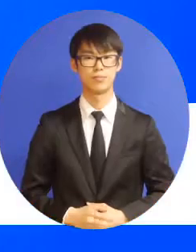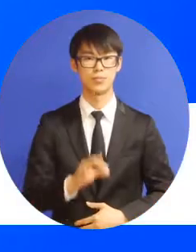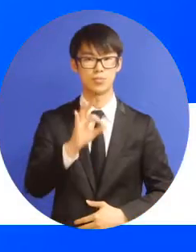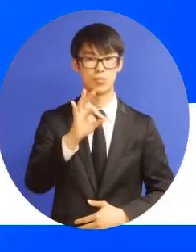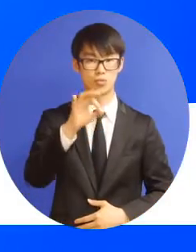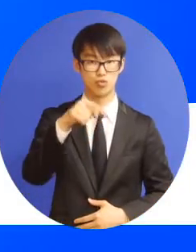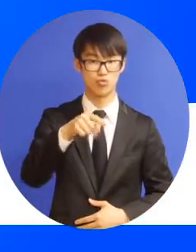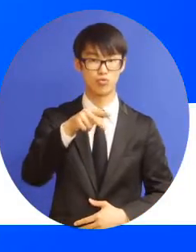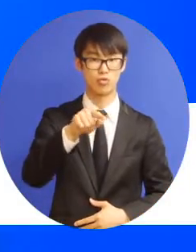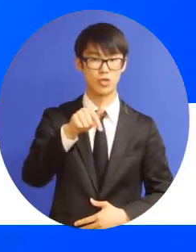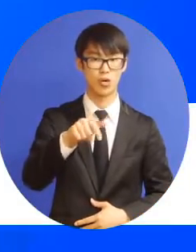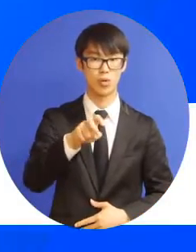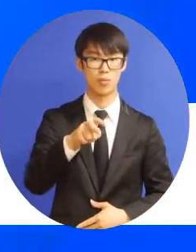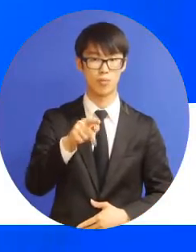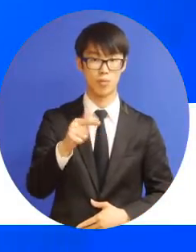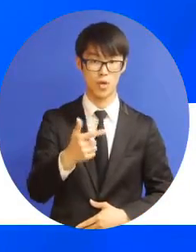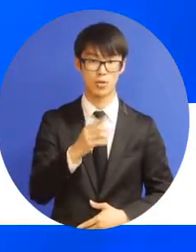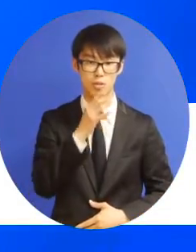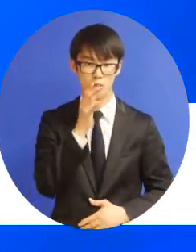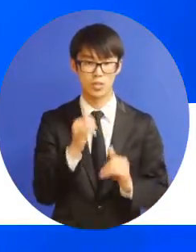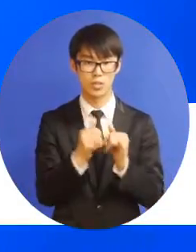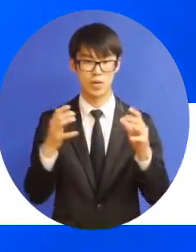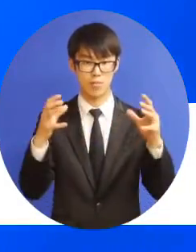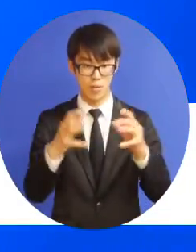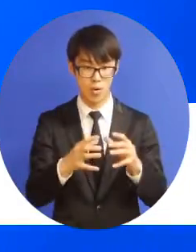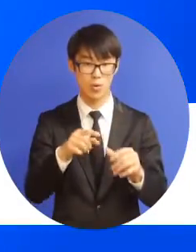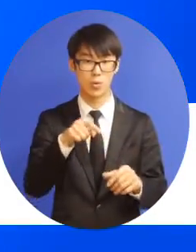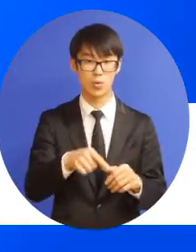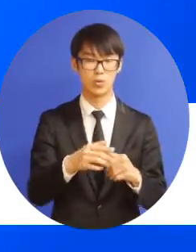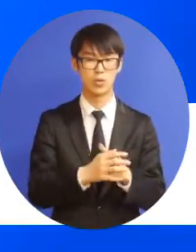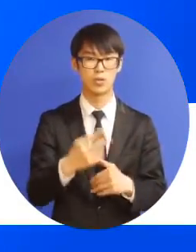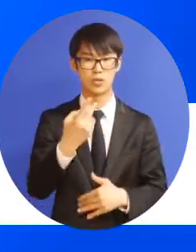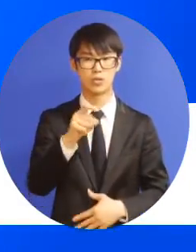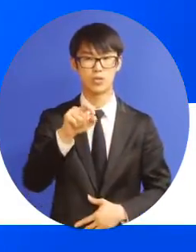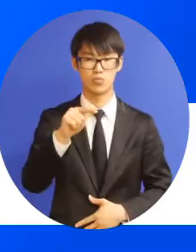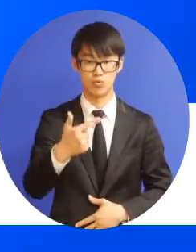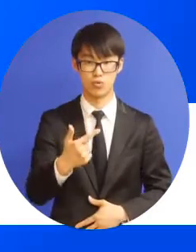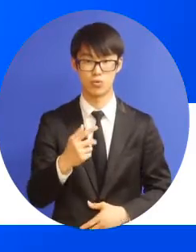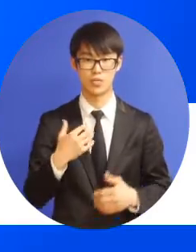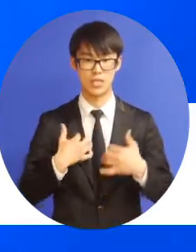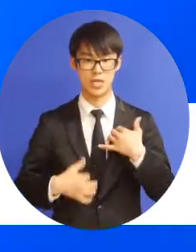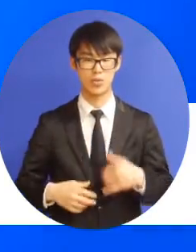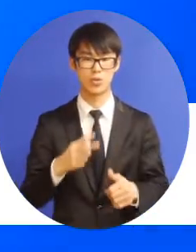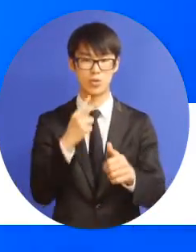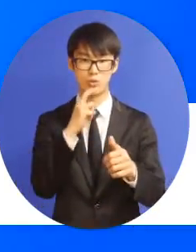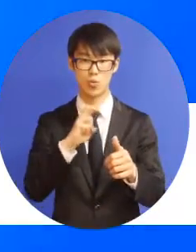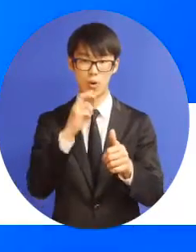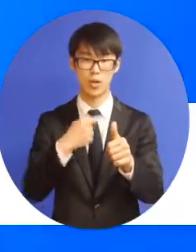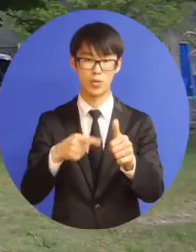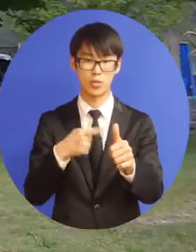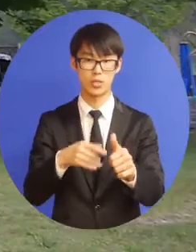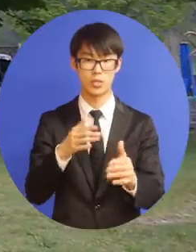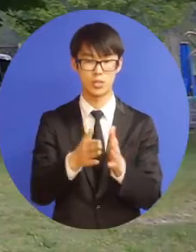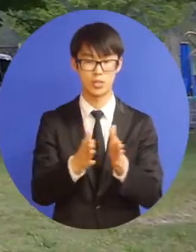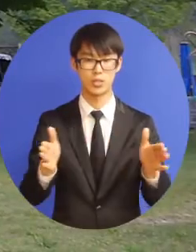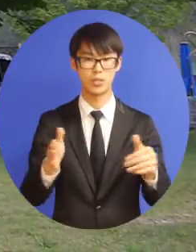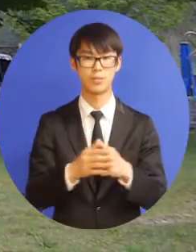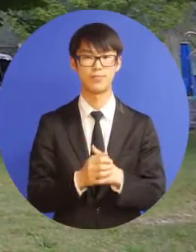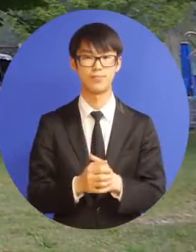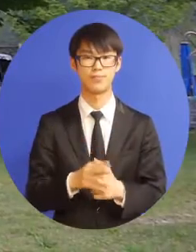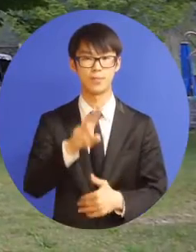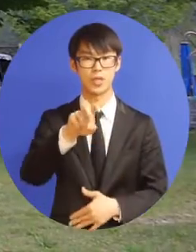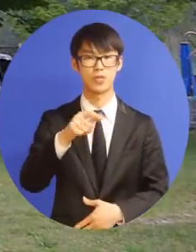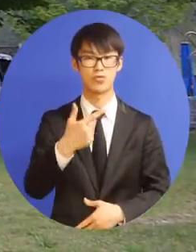우성면 마을 경로당을 순회하는 2016 신나구 건강한 경로당 노래 교실이 운영됩니다 지난